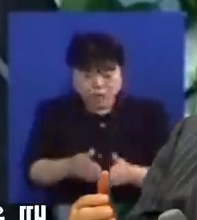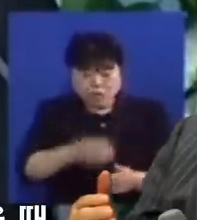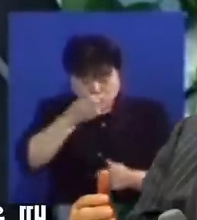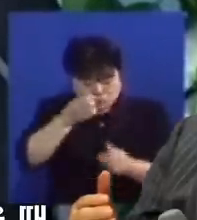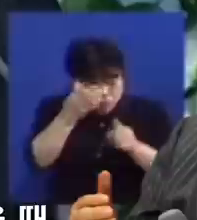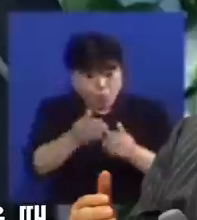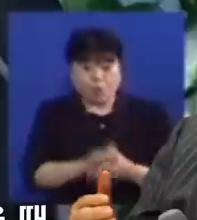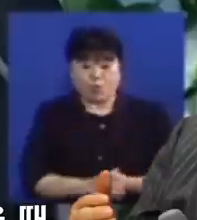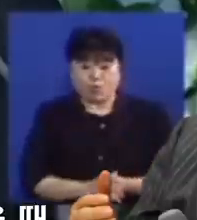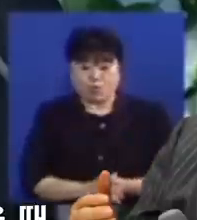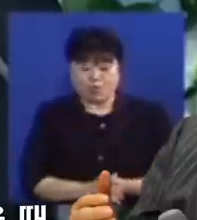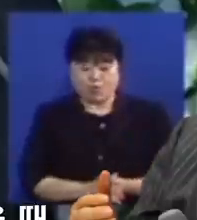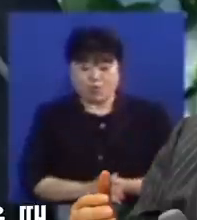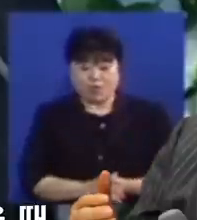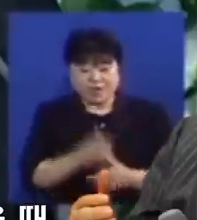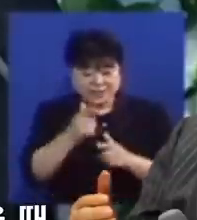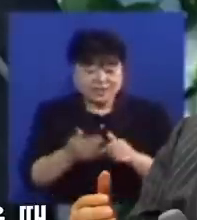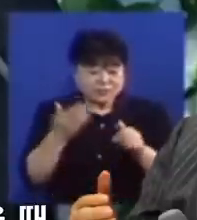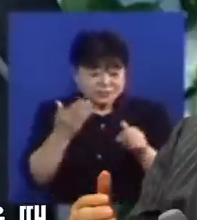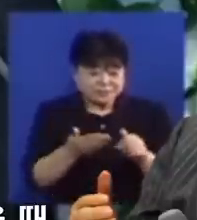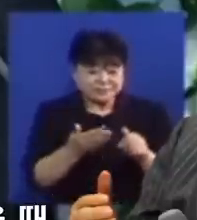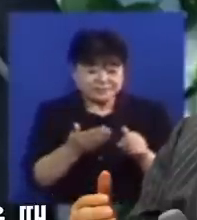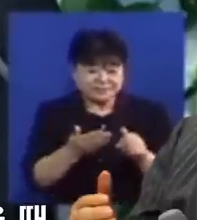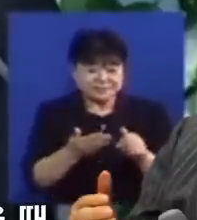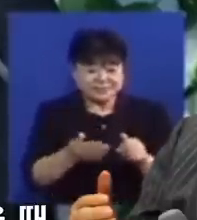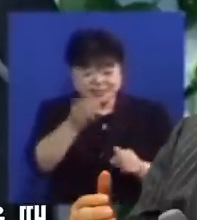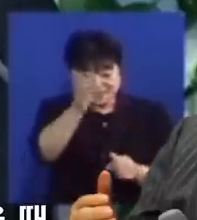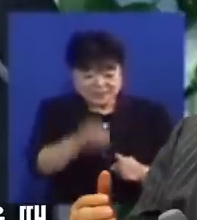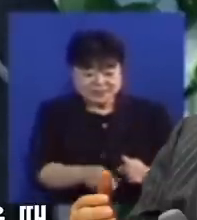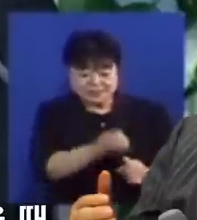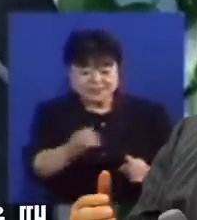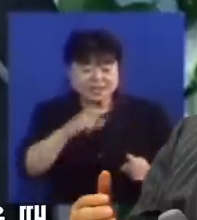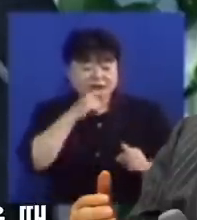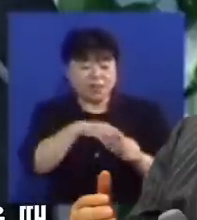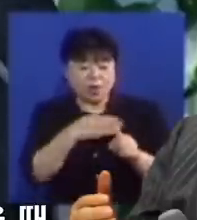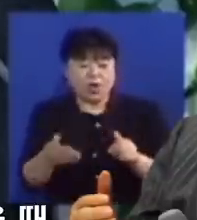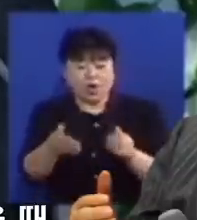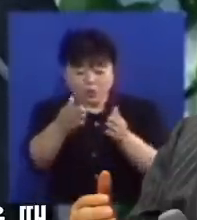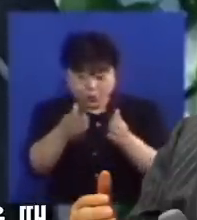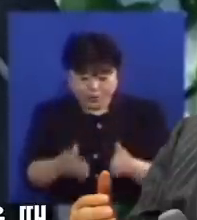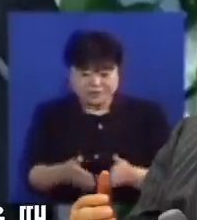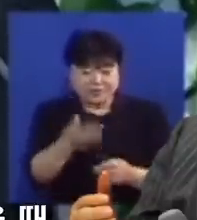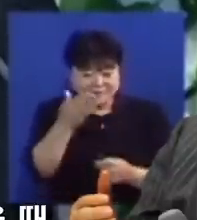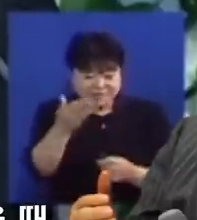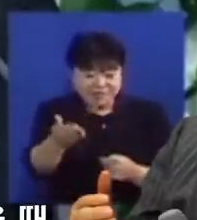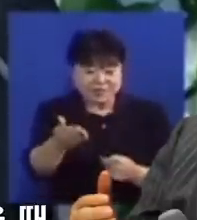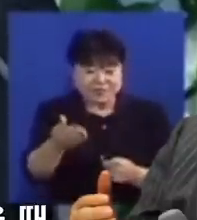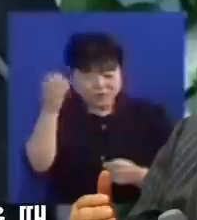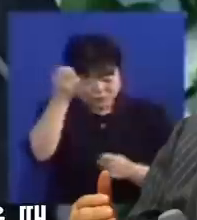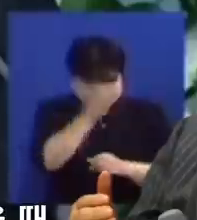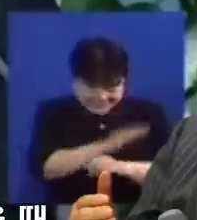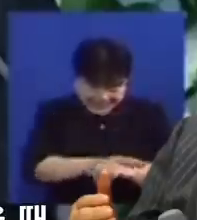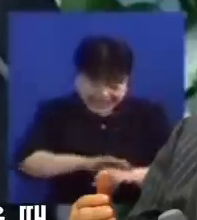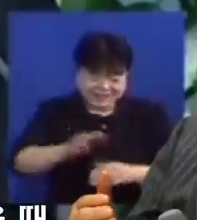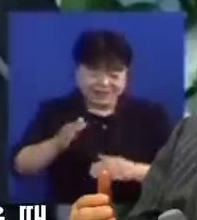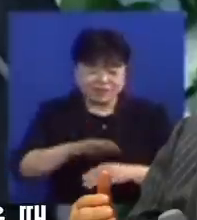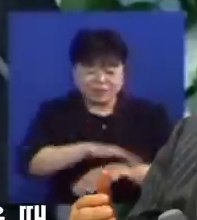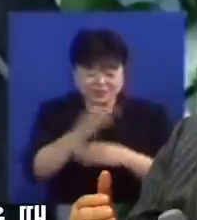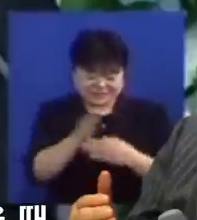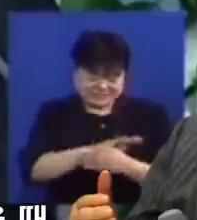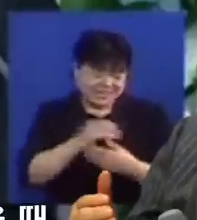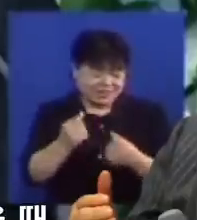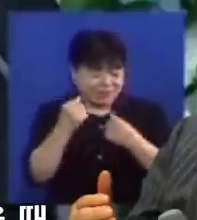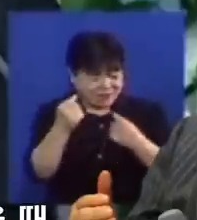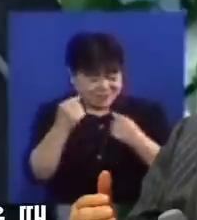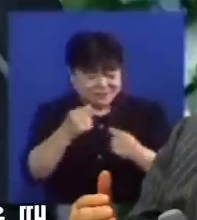주시는데 예수님의 십자가 보혈을 통해서 여러분이 영혼이 잘됨같이 범사에